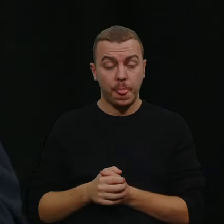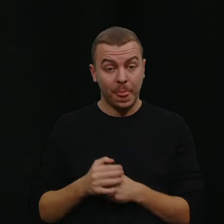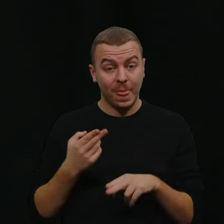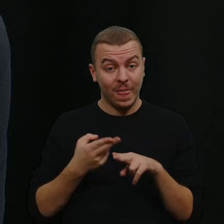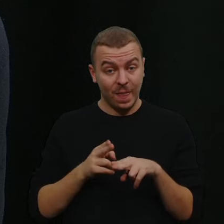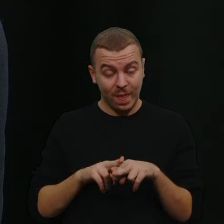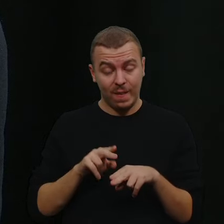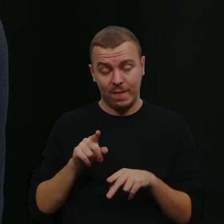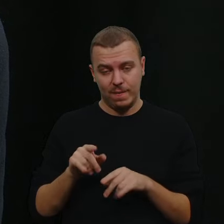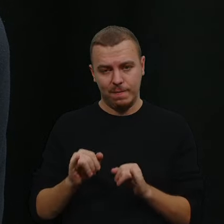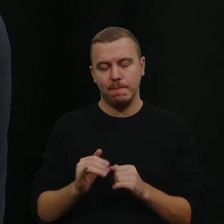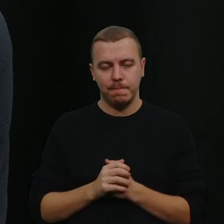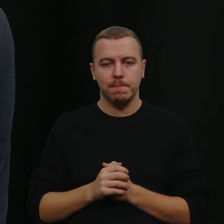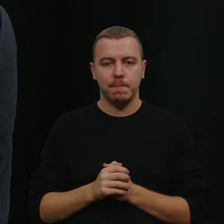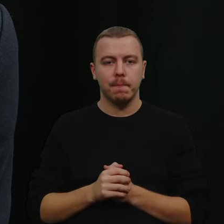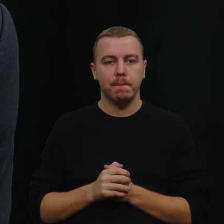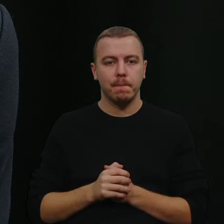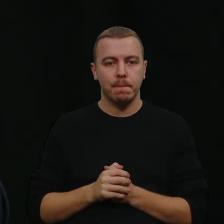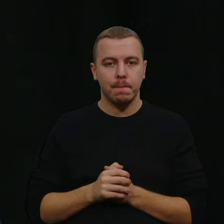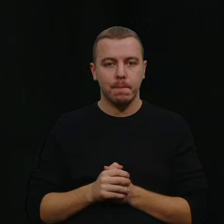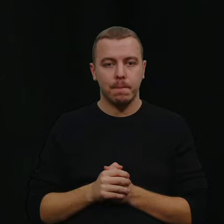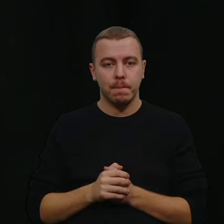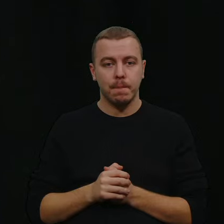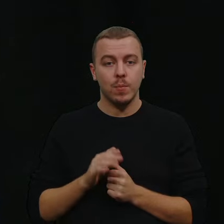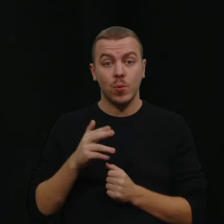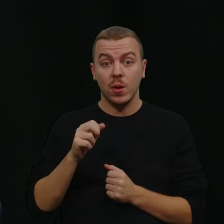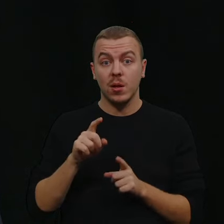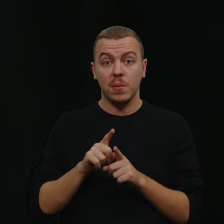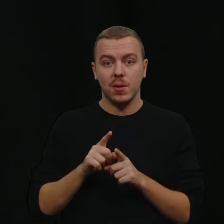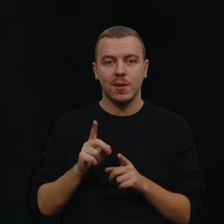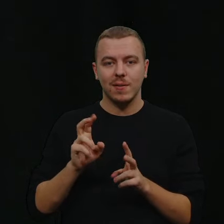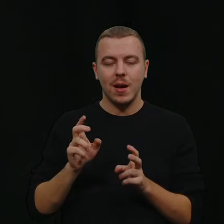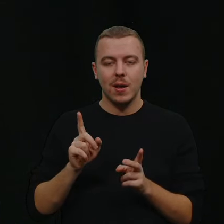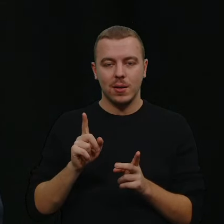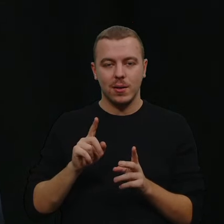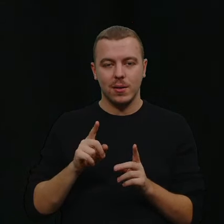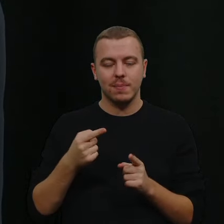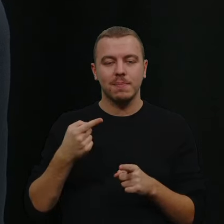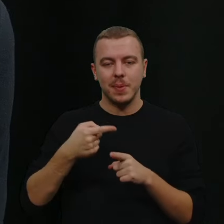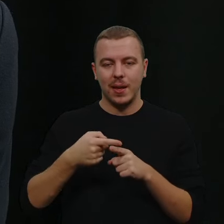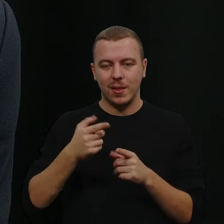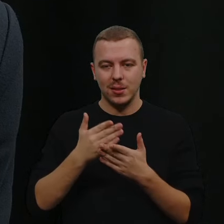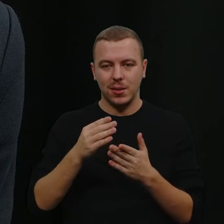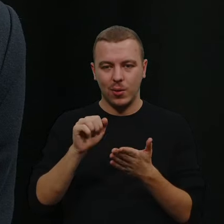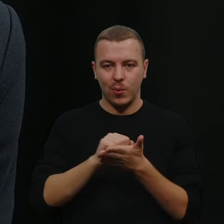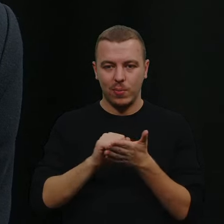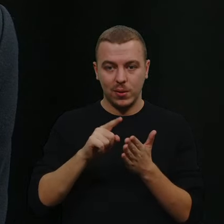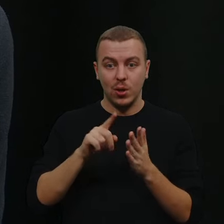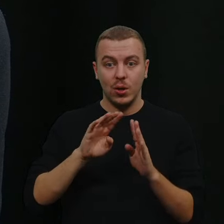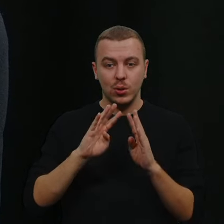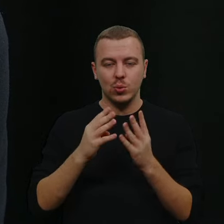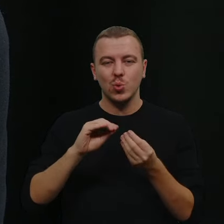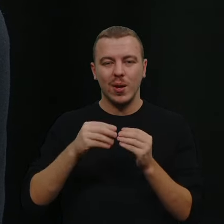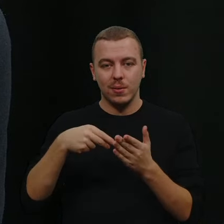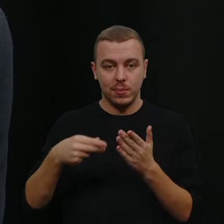yra pasitikėjimų. Taip. Arba koalicijos sutartė, arba būna netgi priedas prie koalicinės sutarties. Rai, dabar socialdemokratų